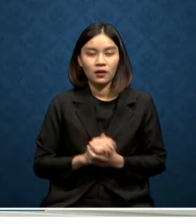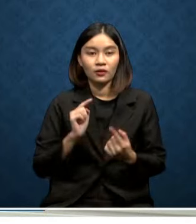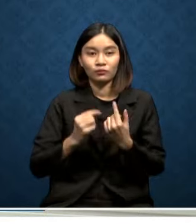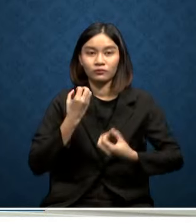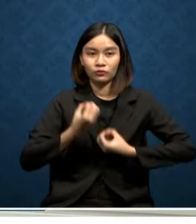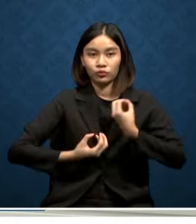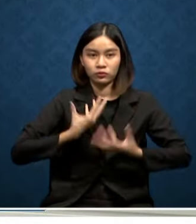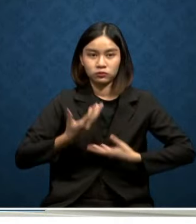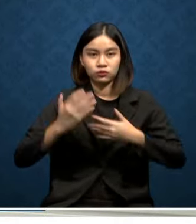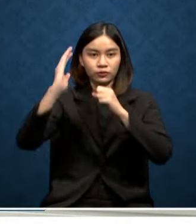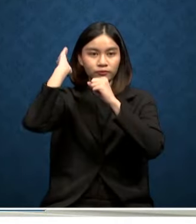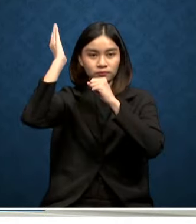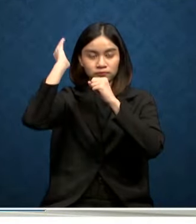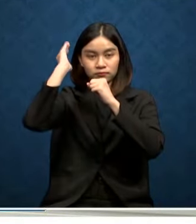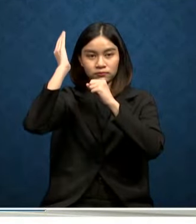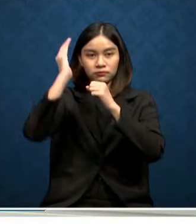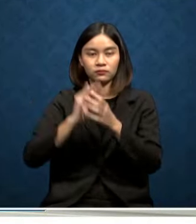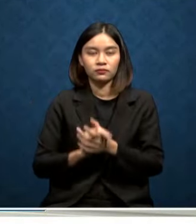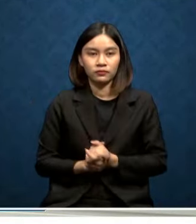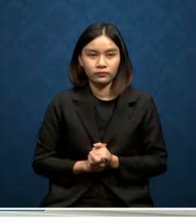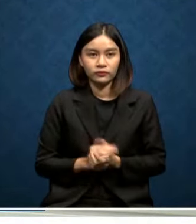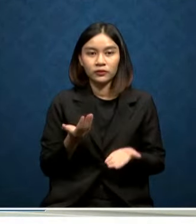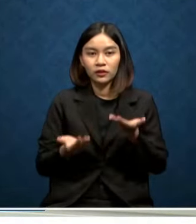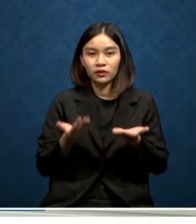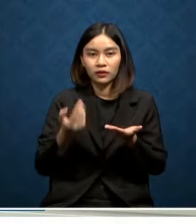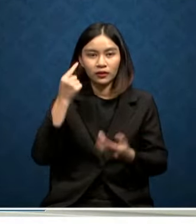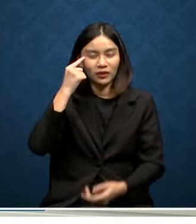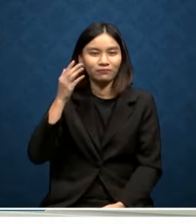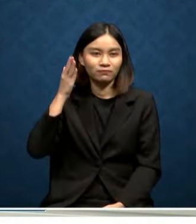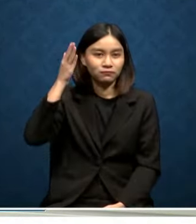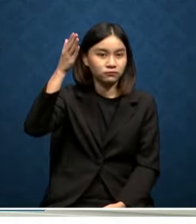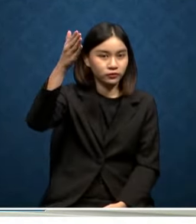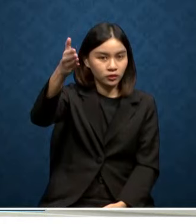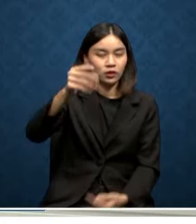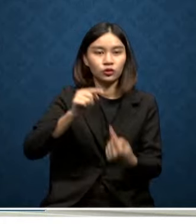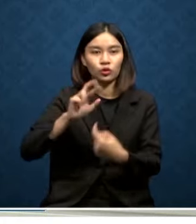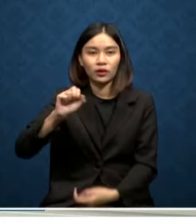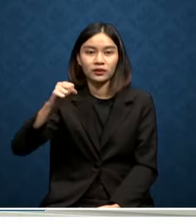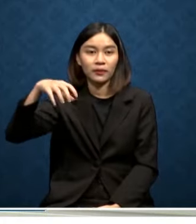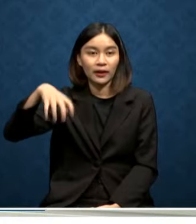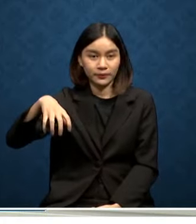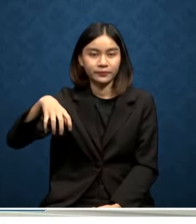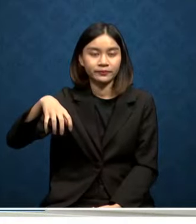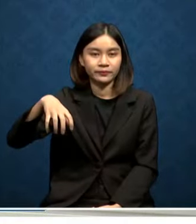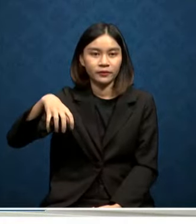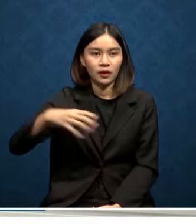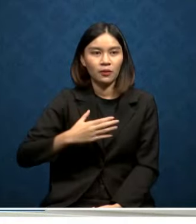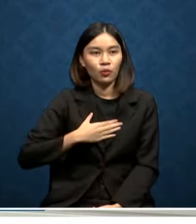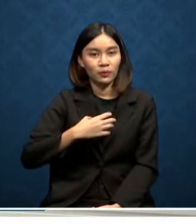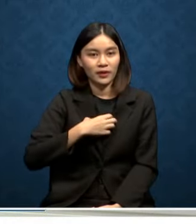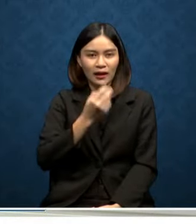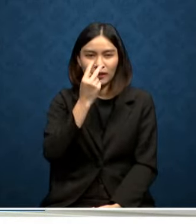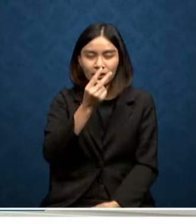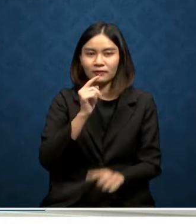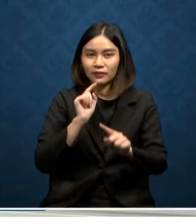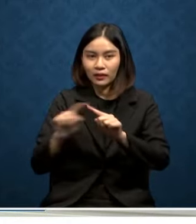ศน์หรือการมองไปข้างหน้าของสภาแห่งนี้นั้นผมคงอยากเห็นอะ